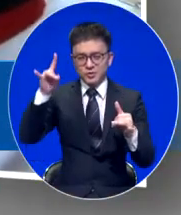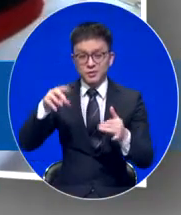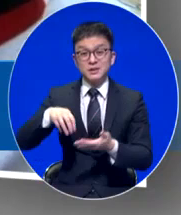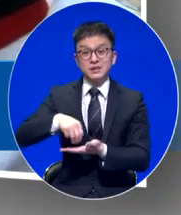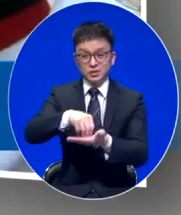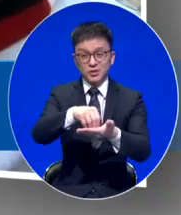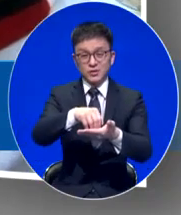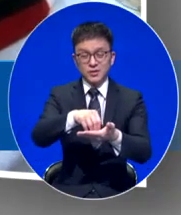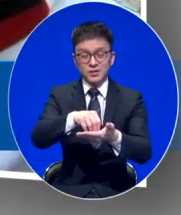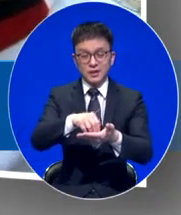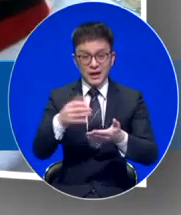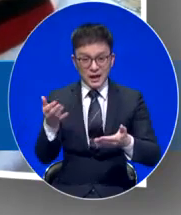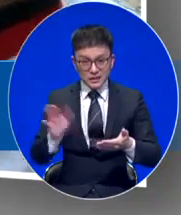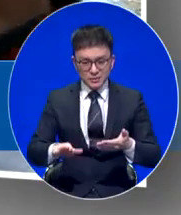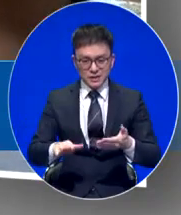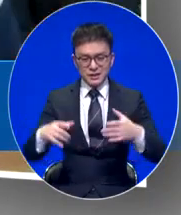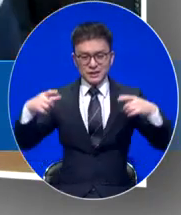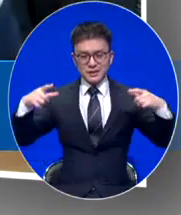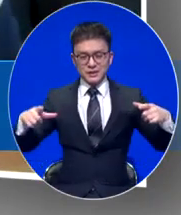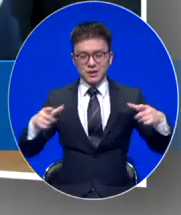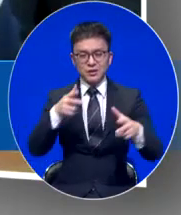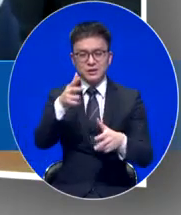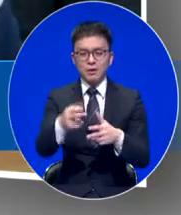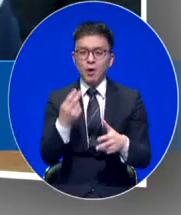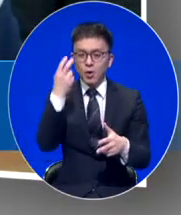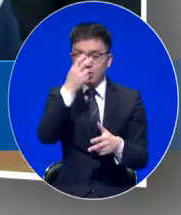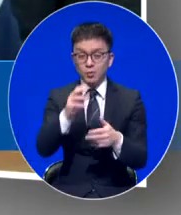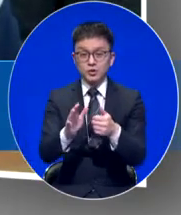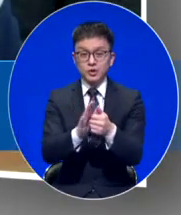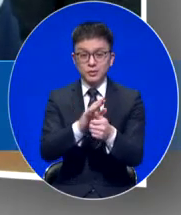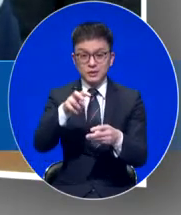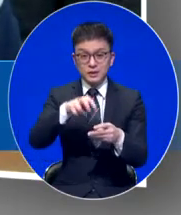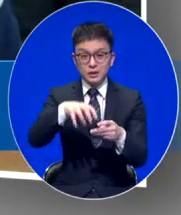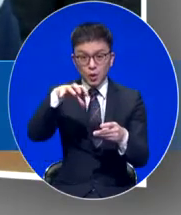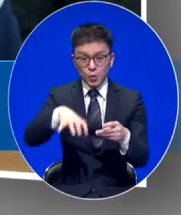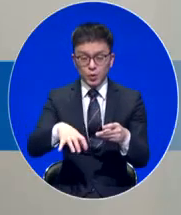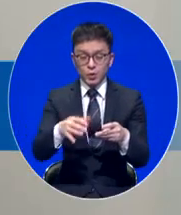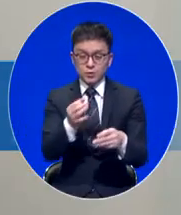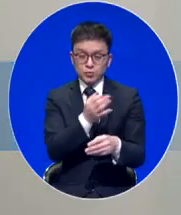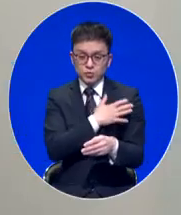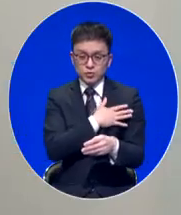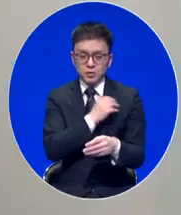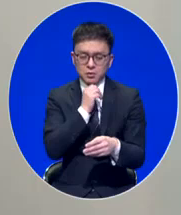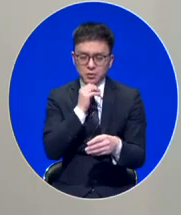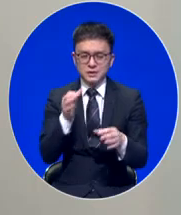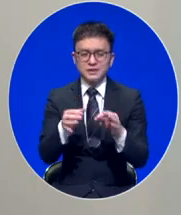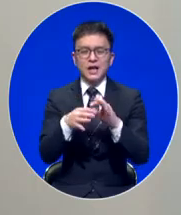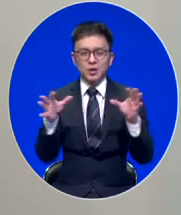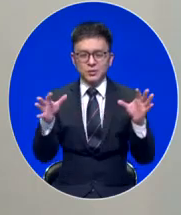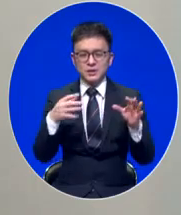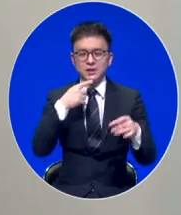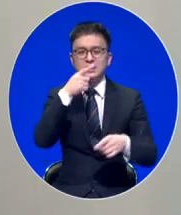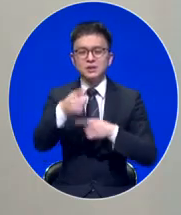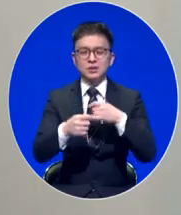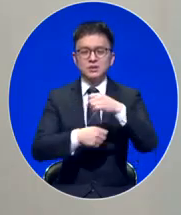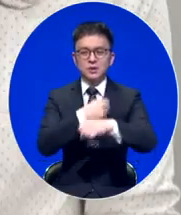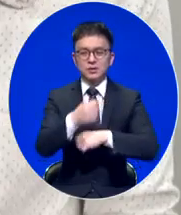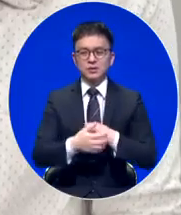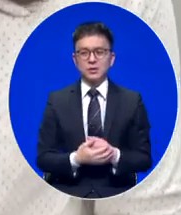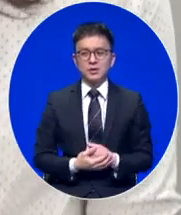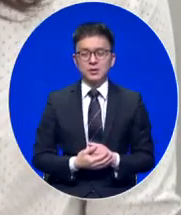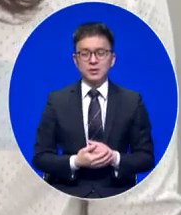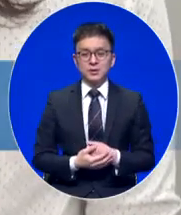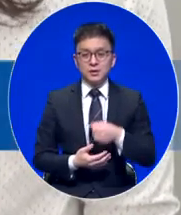아이들이나 가정의 필요에 따라서 0 하실 수 있는 시설로 만들어 가려고 합니다 4 이 센터 정말 이용하는 소켓 거 든 요